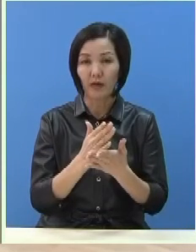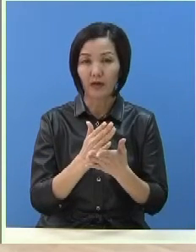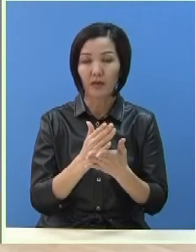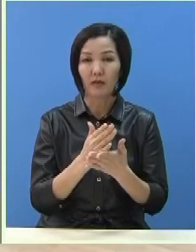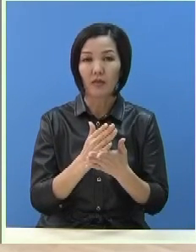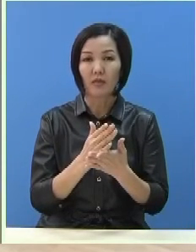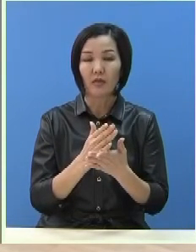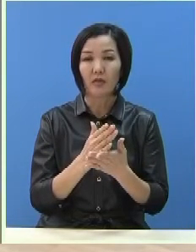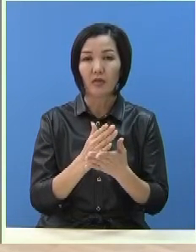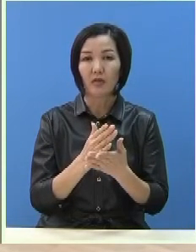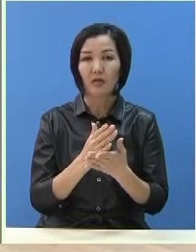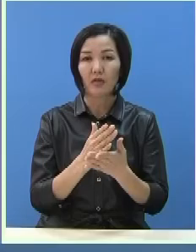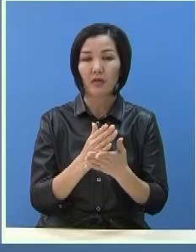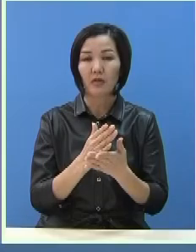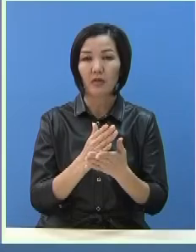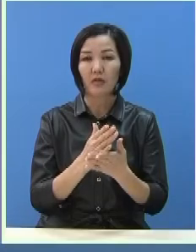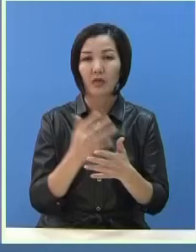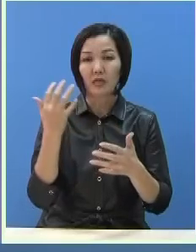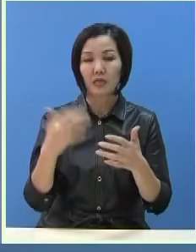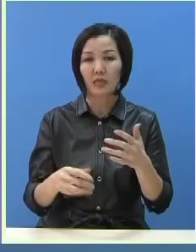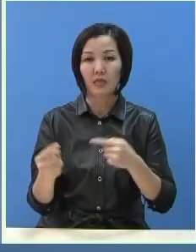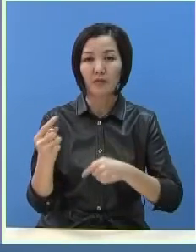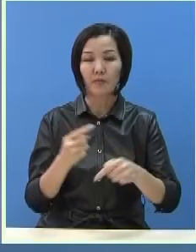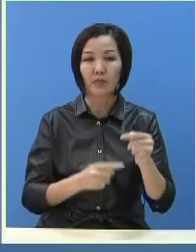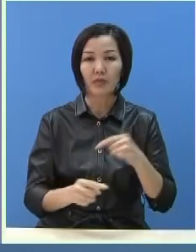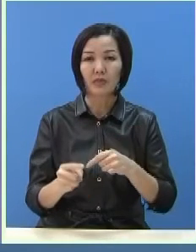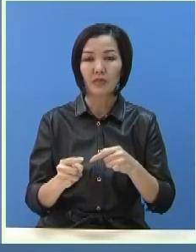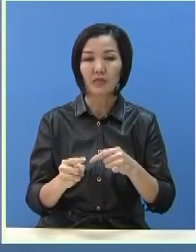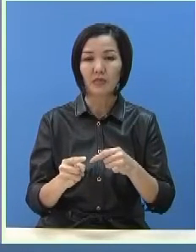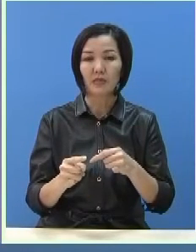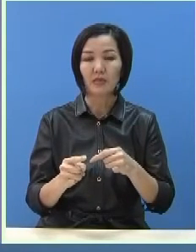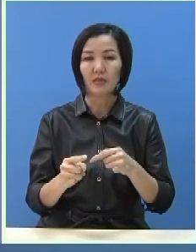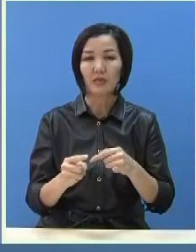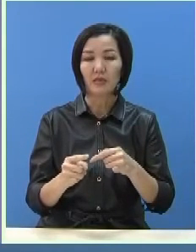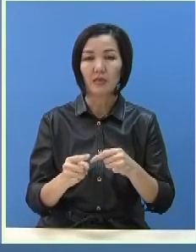мына малы средний бизнесін біз